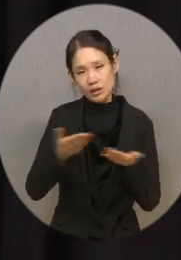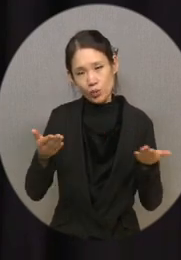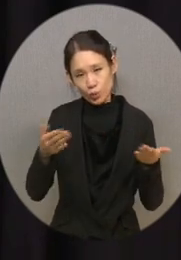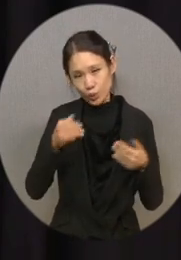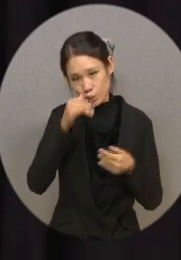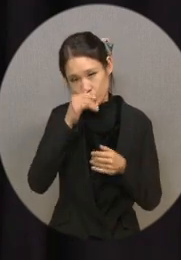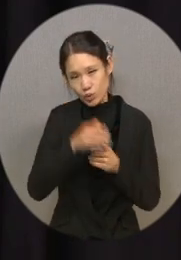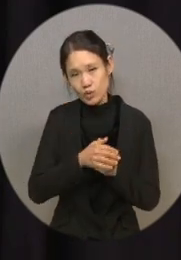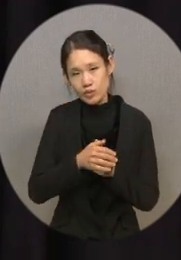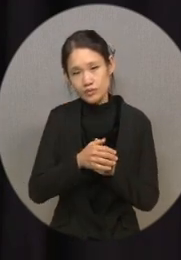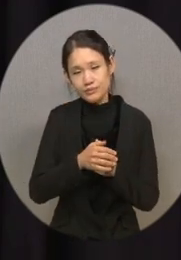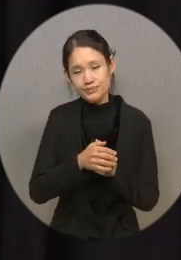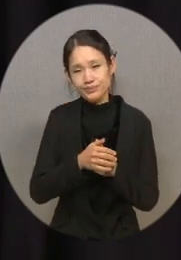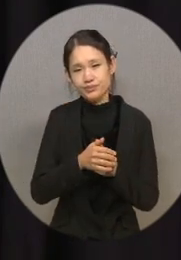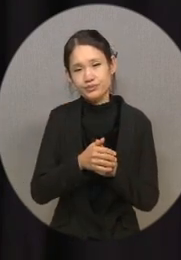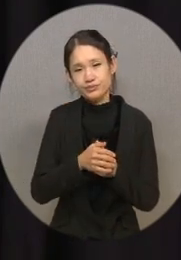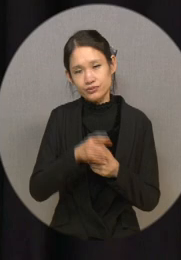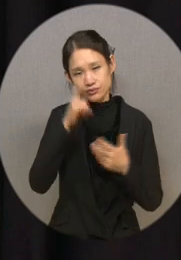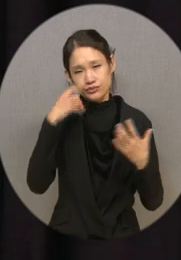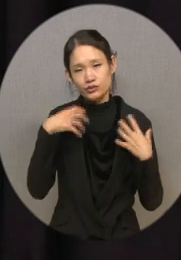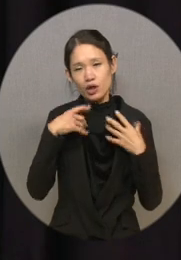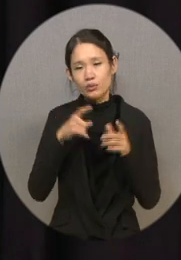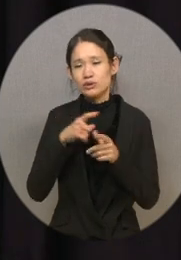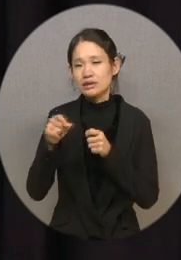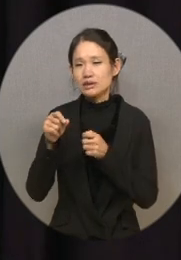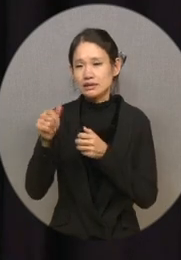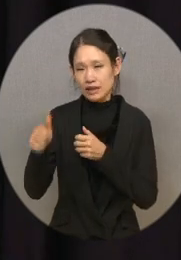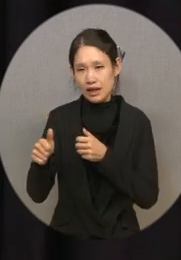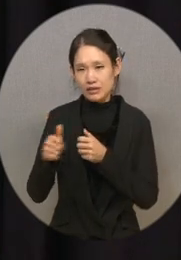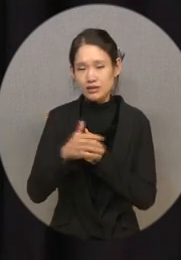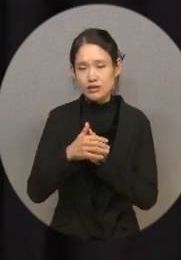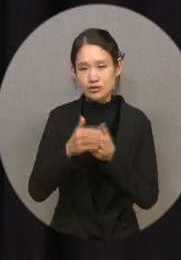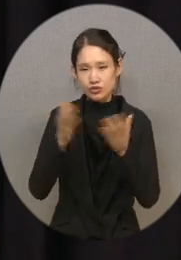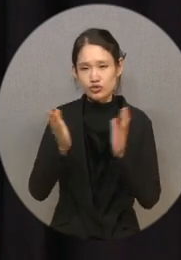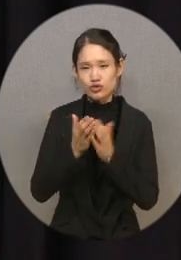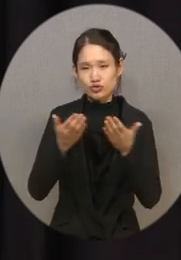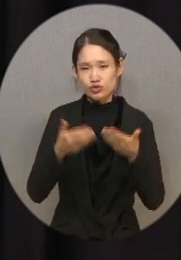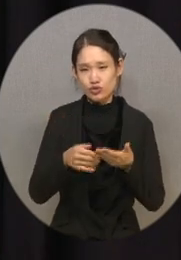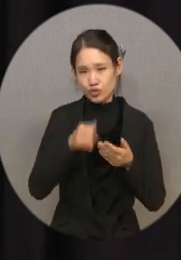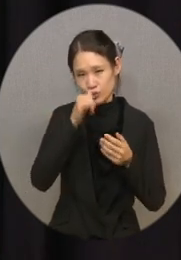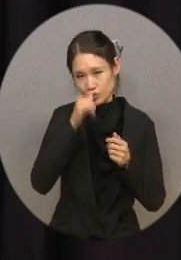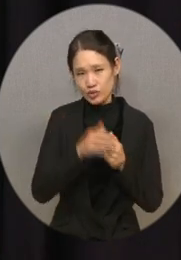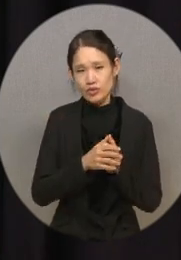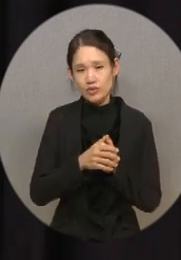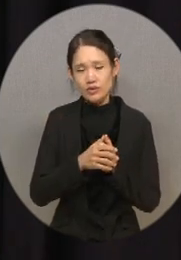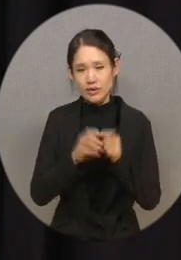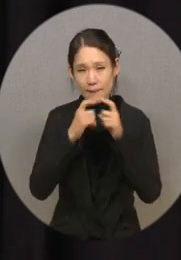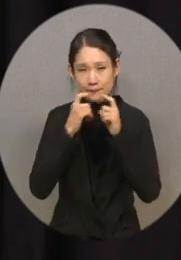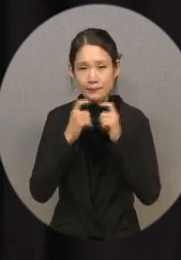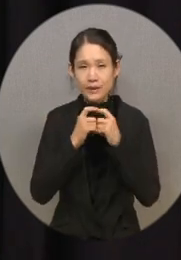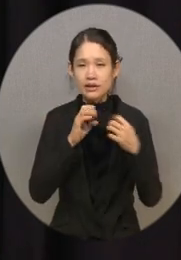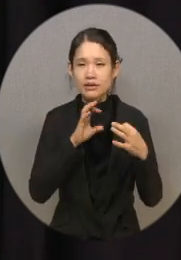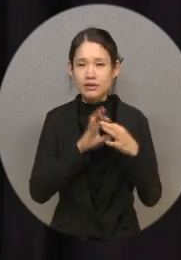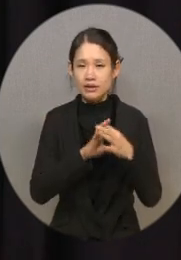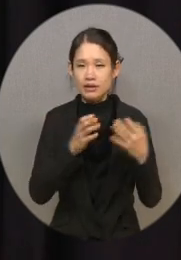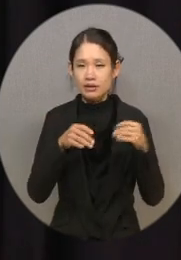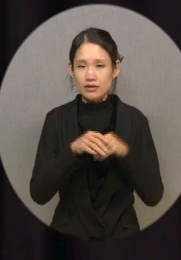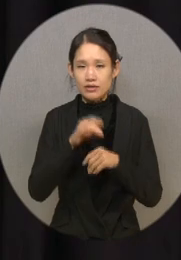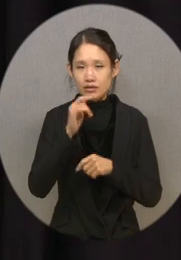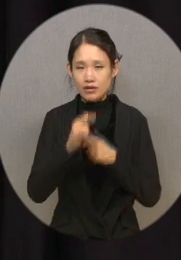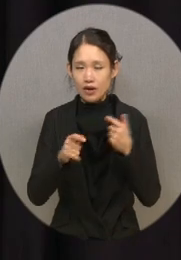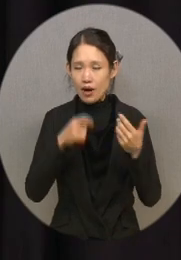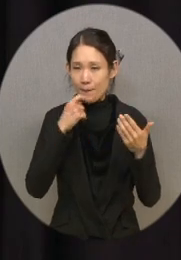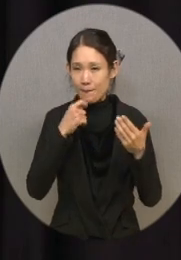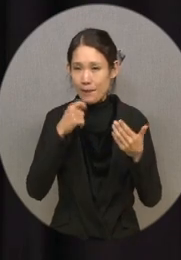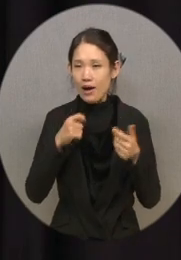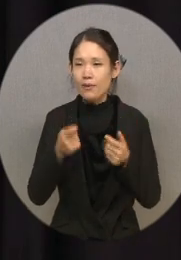있고 또는 정부 지자체에서 주는 것도 있고요. 그다음에 또 민간들이 하는 여러 가지 밥퍼